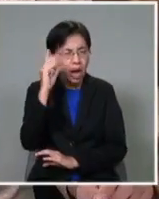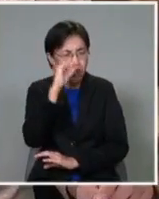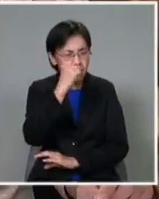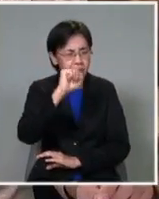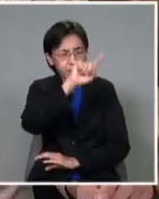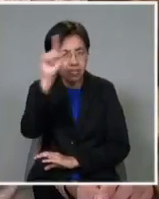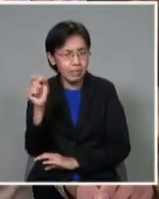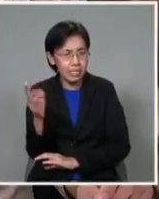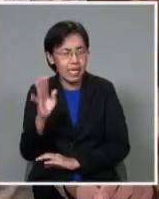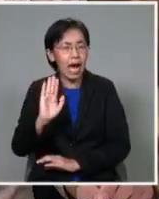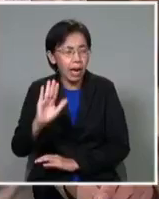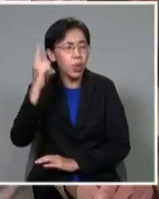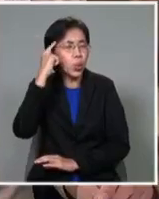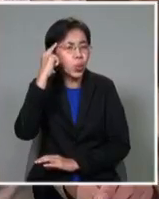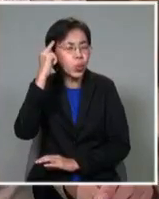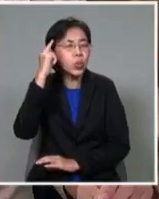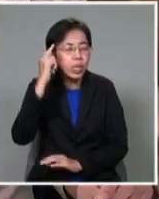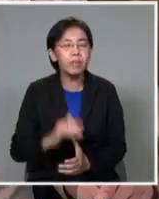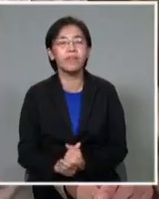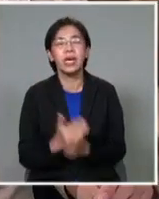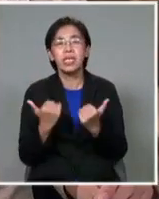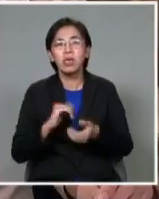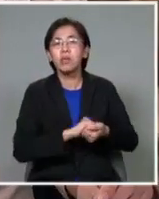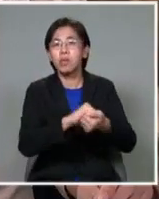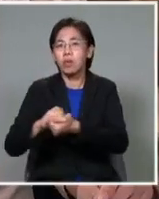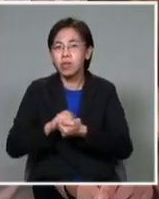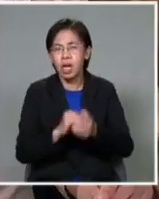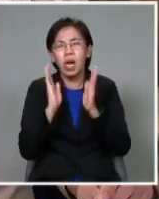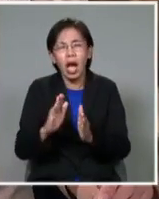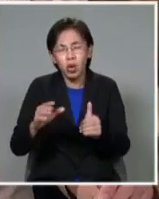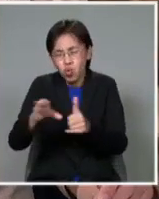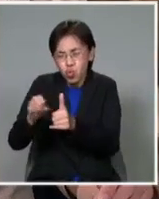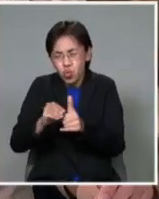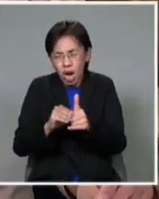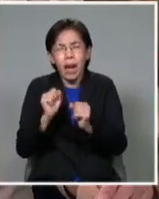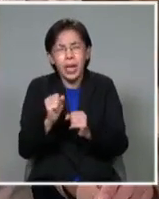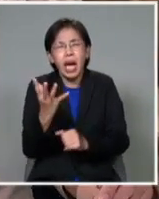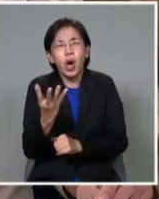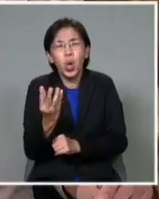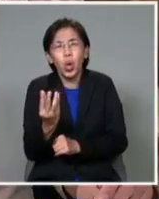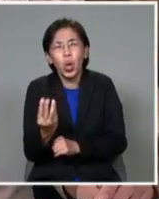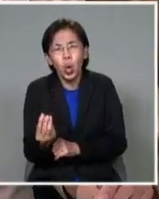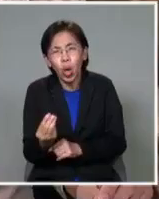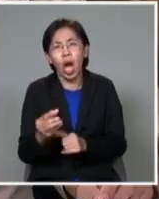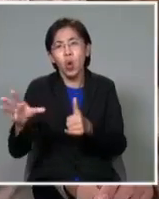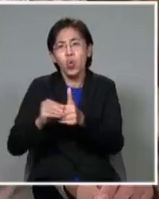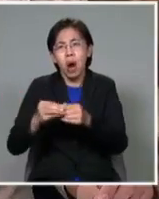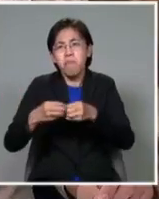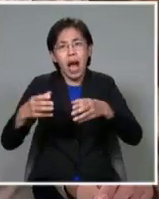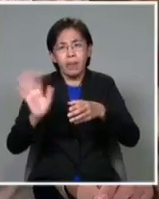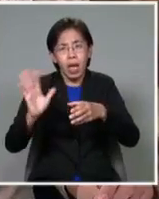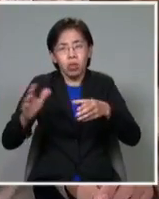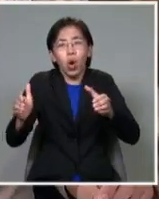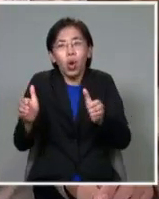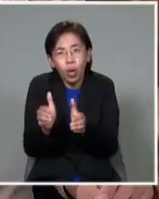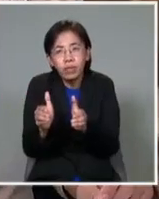ตอนนี้ก็ต้องช่วยกันนะครับคุณผู้ชมครับทำให้ตัวเลขผู้ป่วยติดเชื้อเนี่ยมันลดลงให้ได้อย่างที่เราให้เห็นการแถลงไปก่อนหน้านี้เนี่ยต้องดึงกลับลงมา